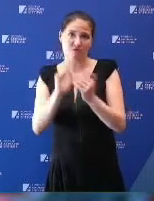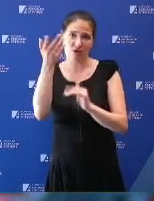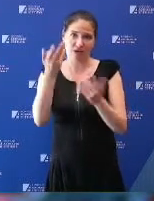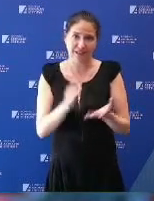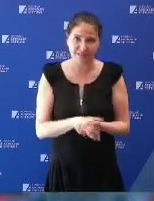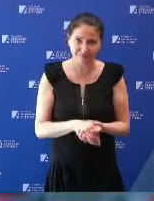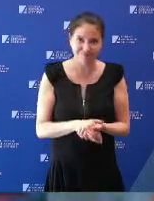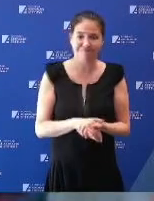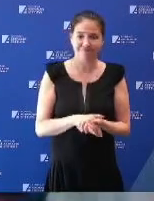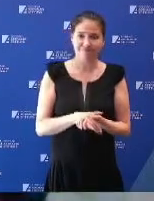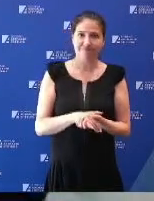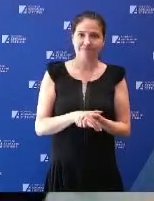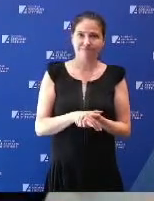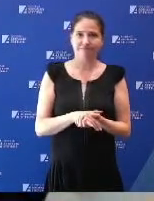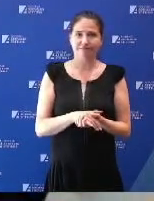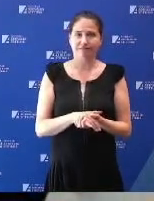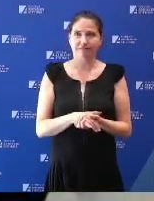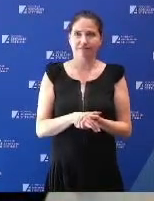Es gibt sicherlich